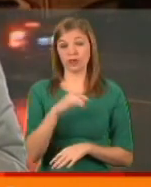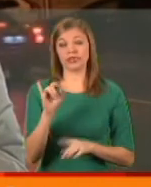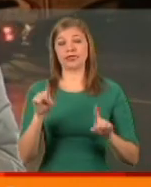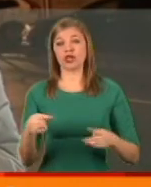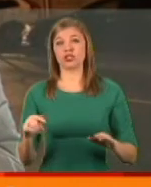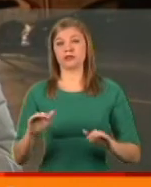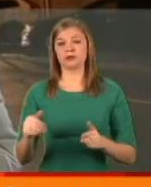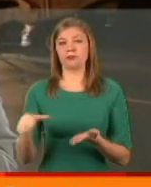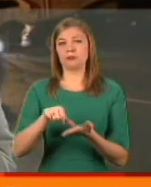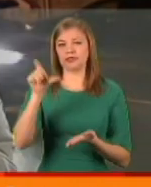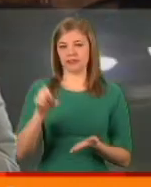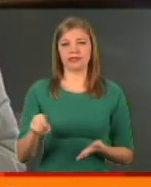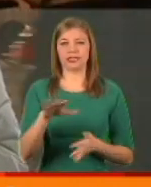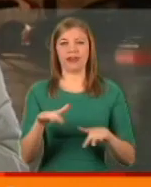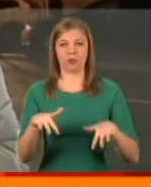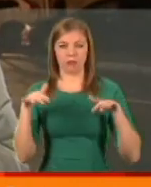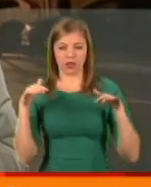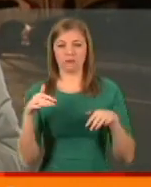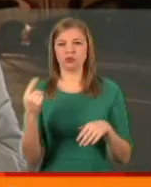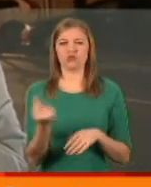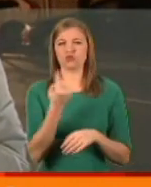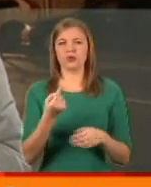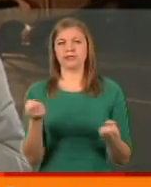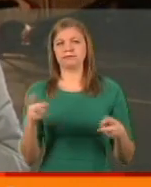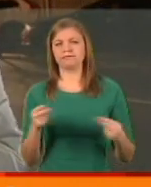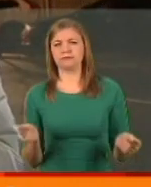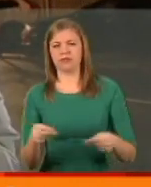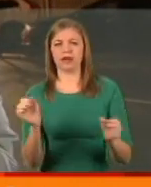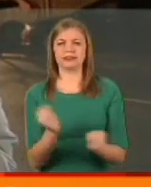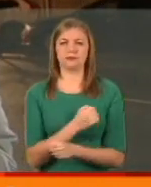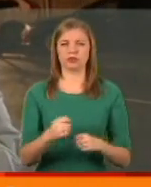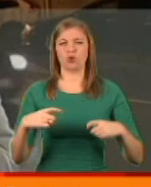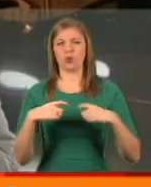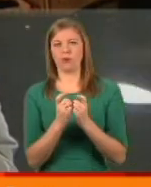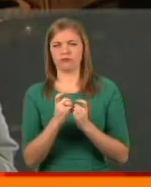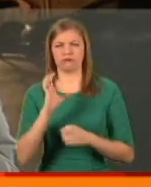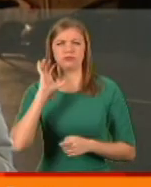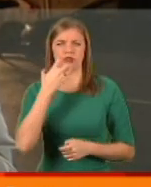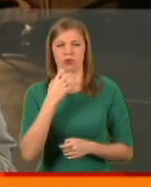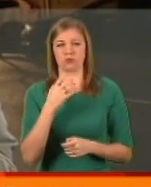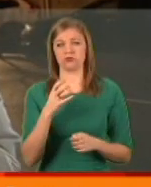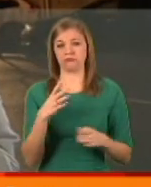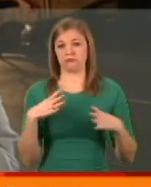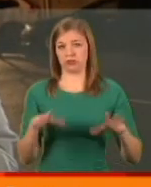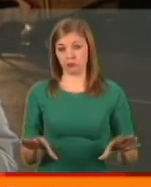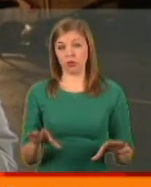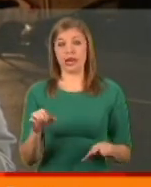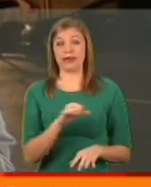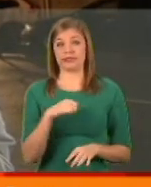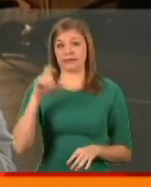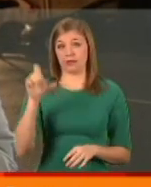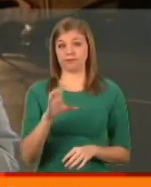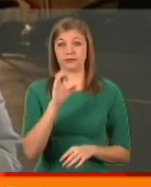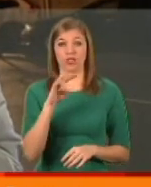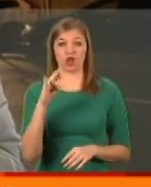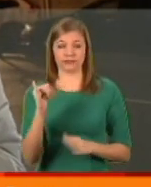також представниця Європарламенту. Жодних провокацій, бійок чи конфліктів серйозних, на щастя, не було. Сам